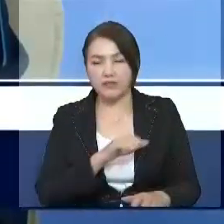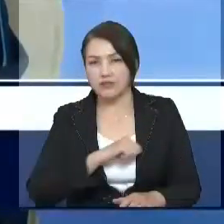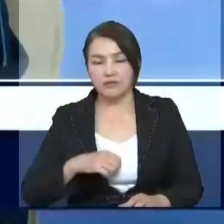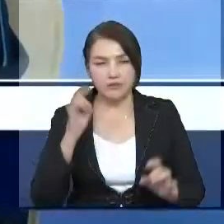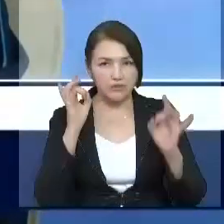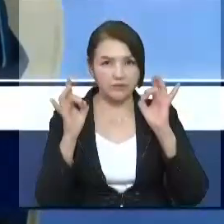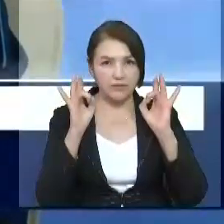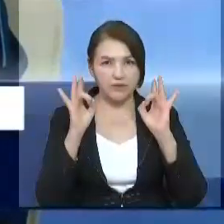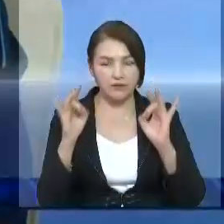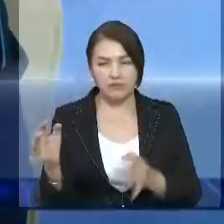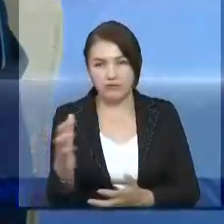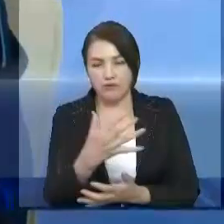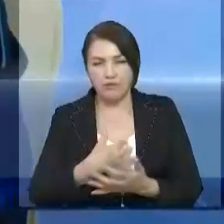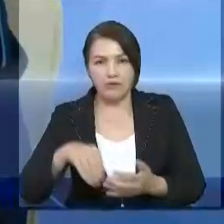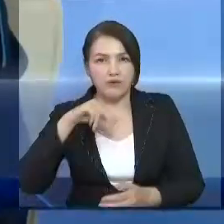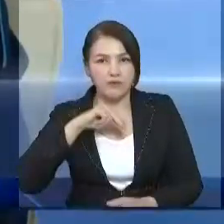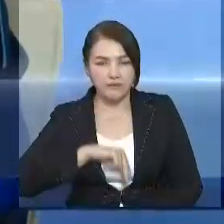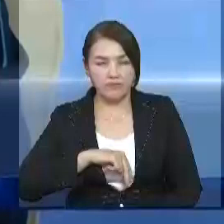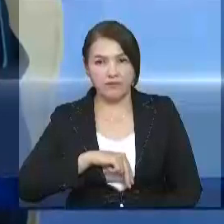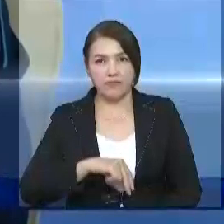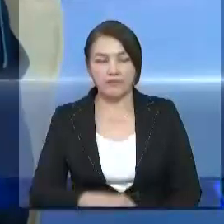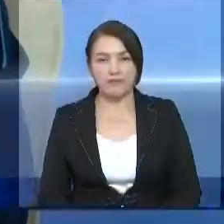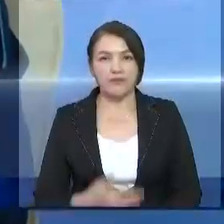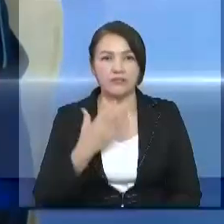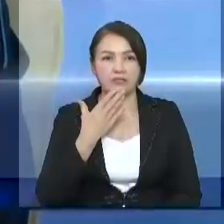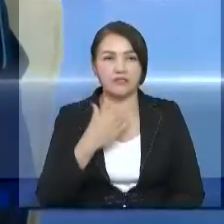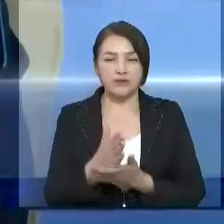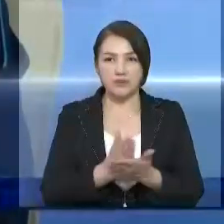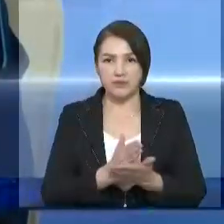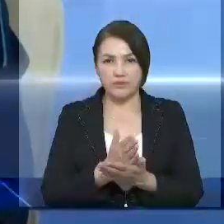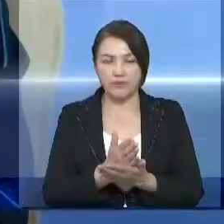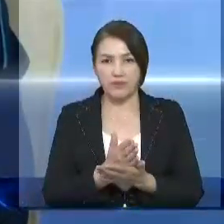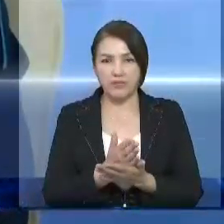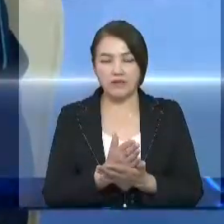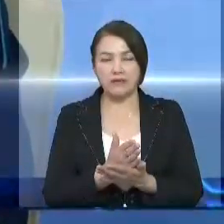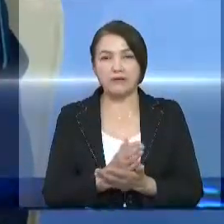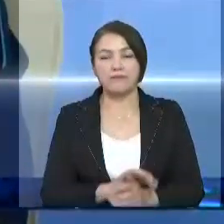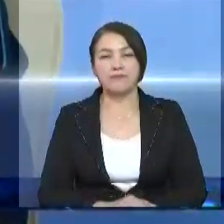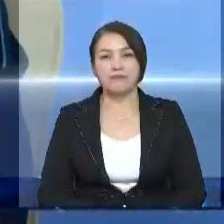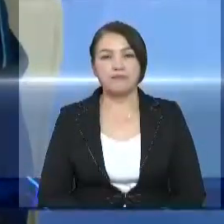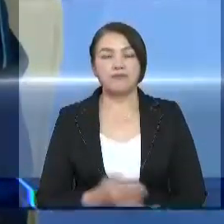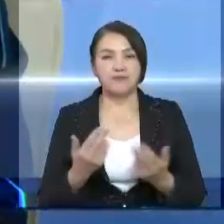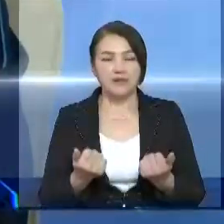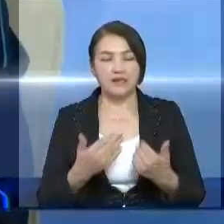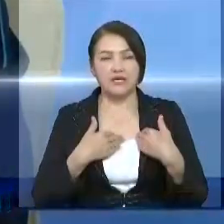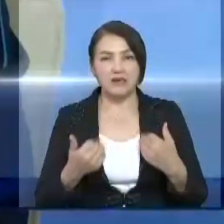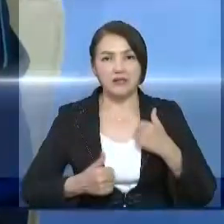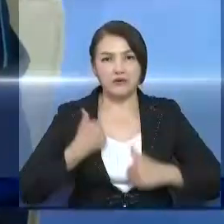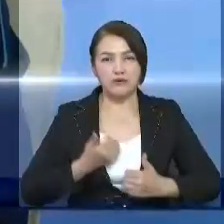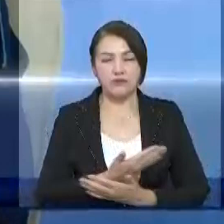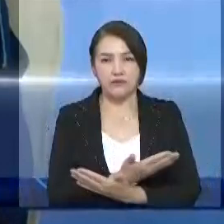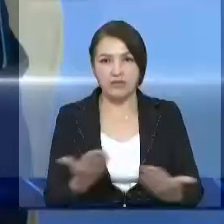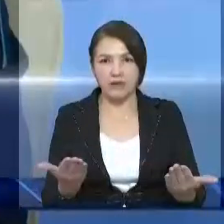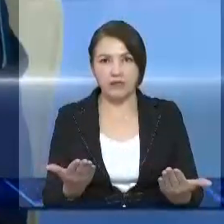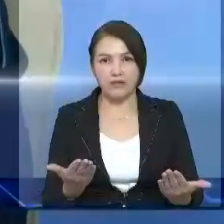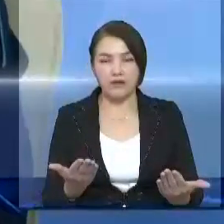звучит охватывает дух Националь служит в национальной Гвардии правда я горжусь с вами